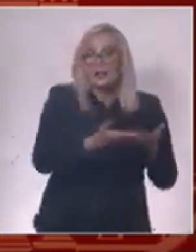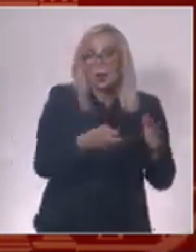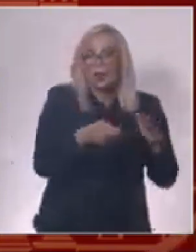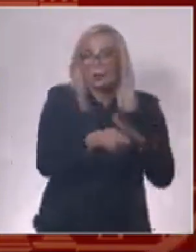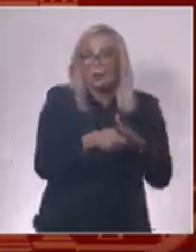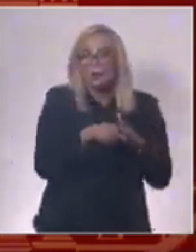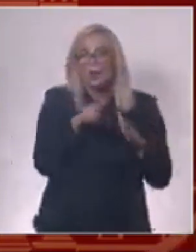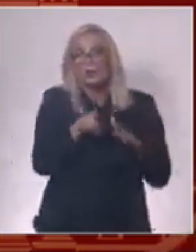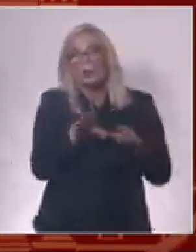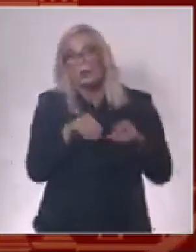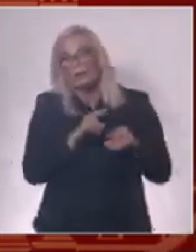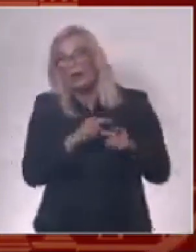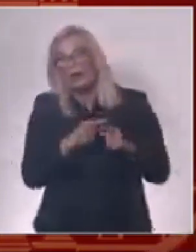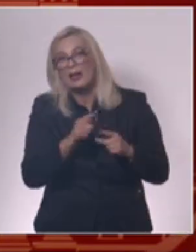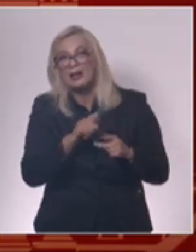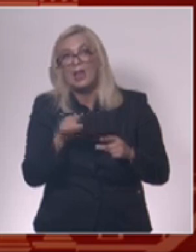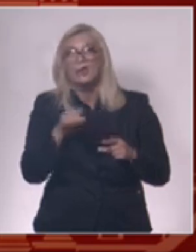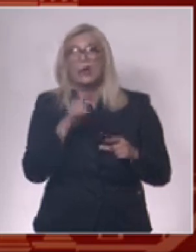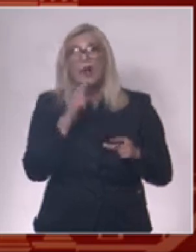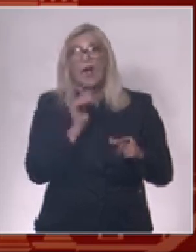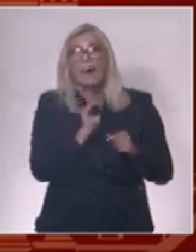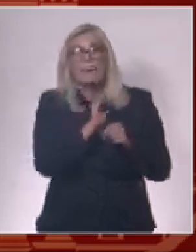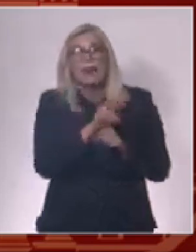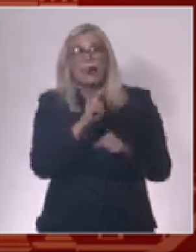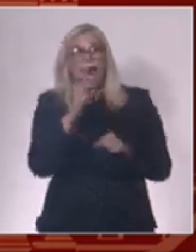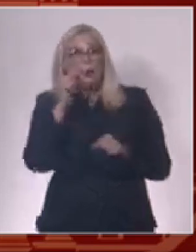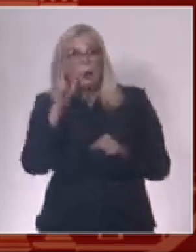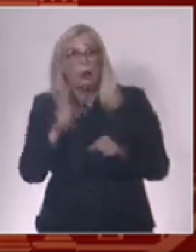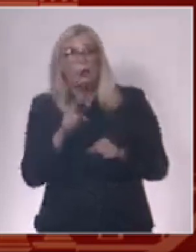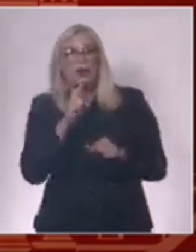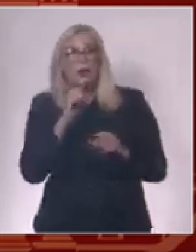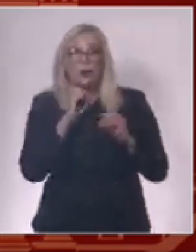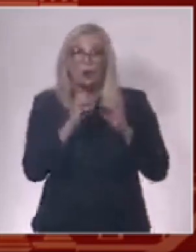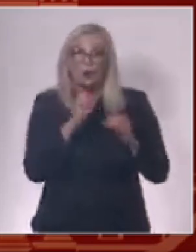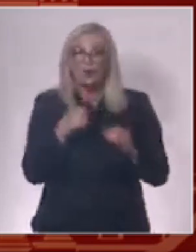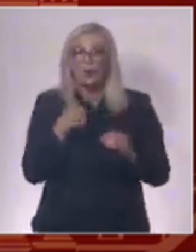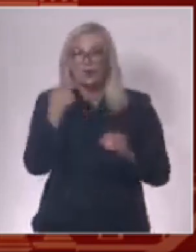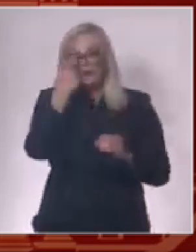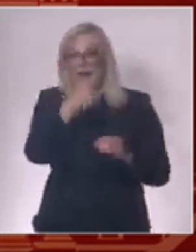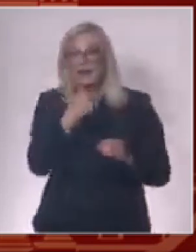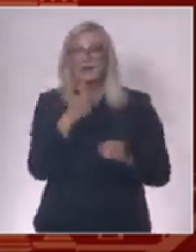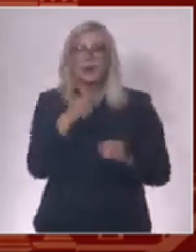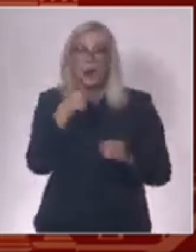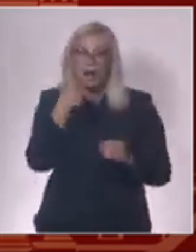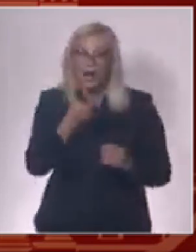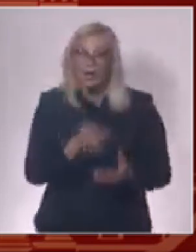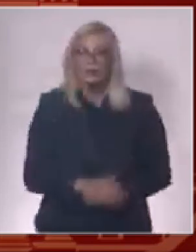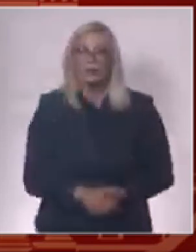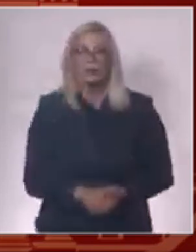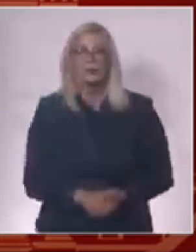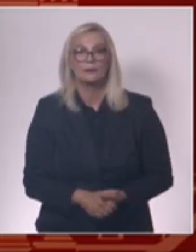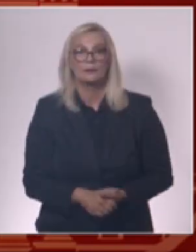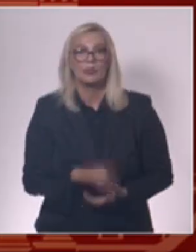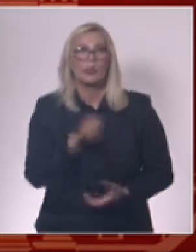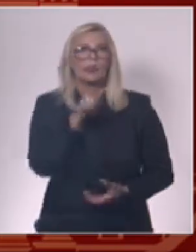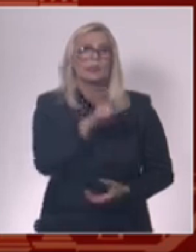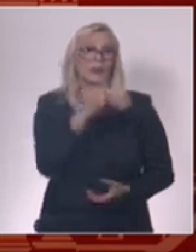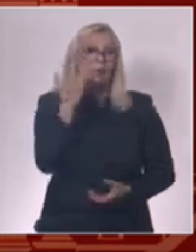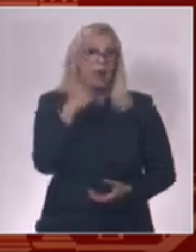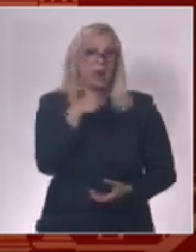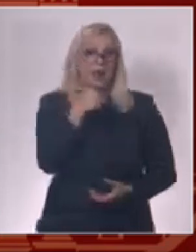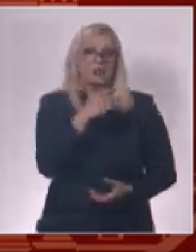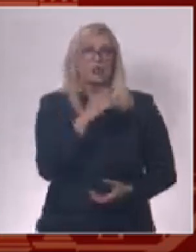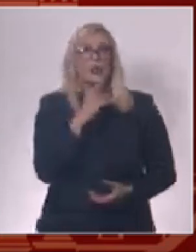не. Се знае тоа како оди преку канали за комуникација. И јас себе лично кажувам, и на нив им го кажав тоа, и на